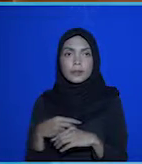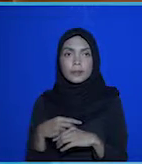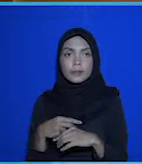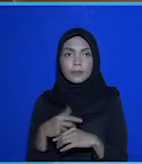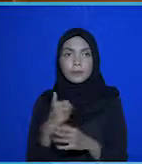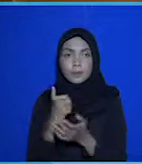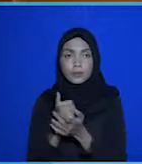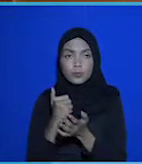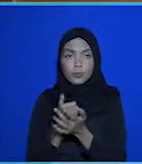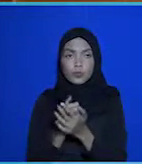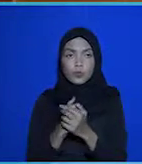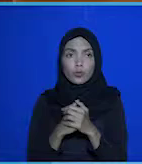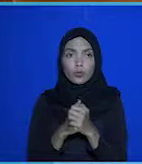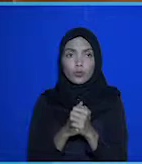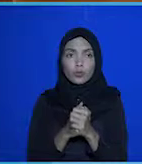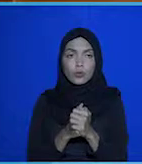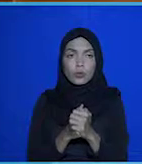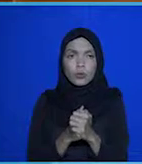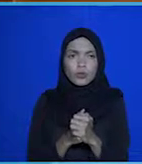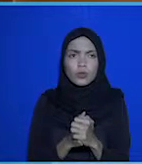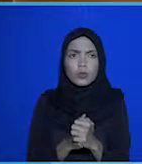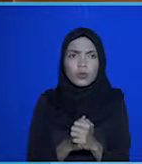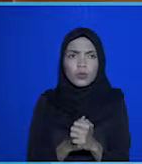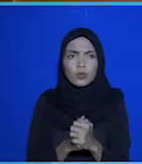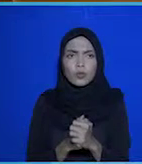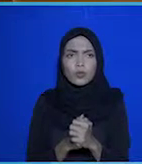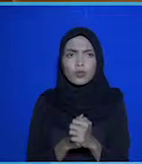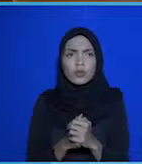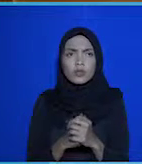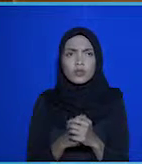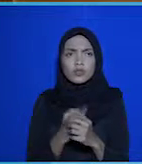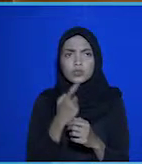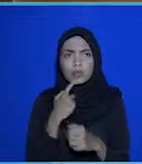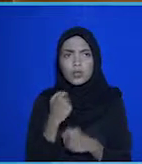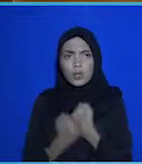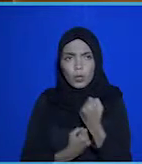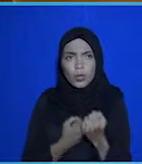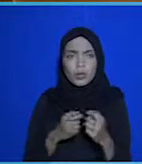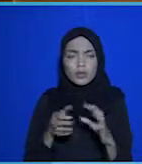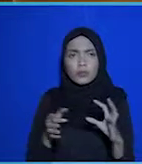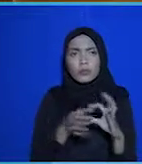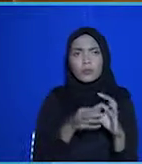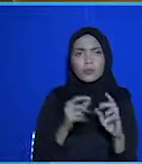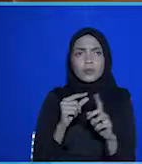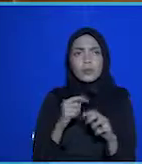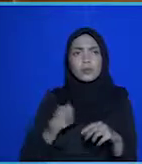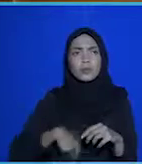sangat gencar-gencarnya sekarang ya kita lakukan itu di bawah koordinasi Kementerian PU